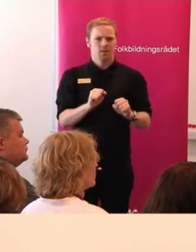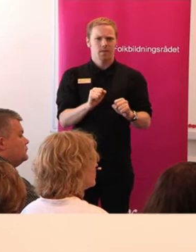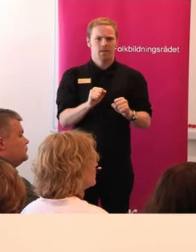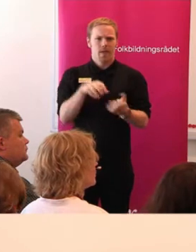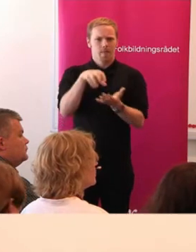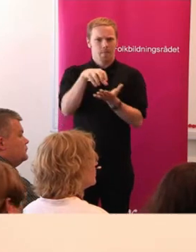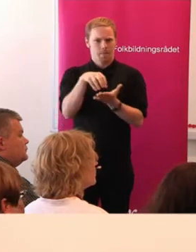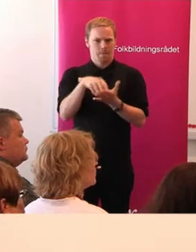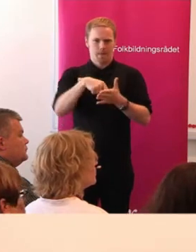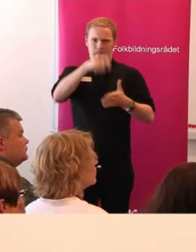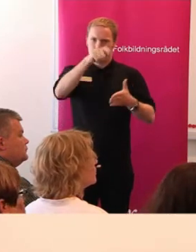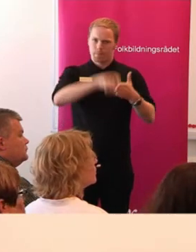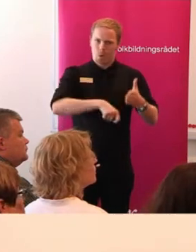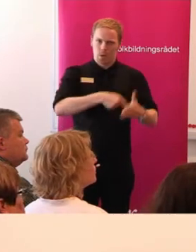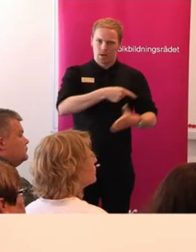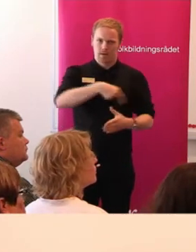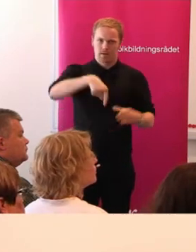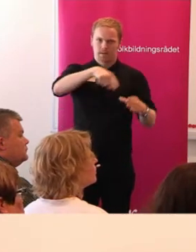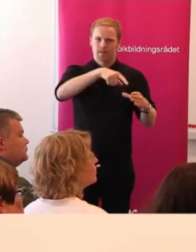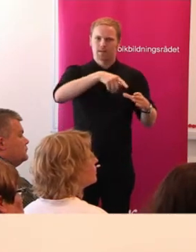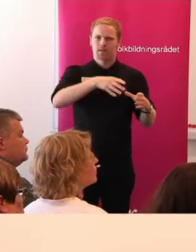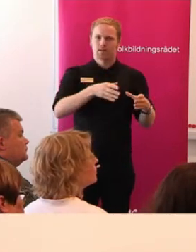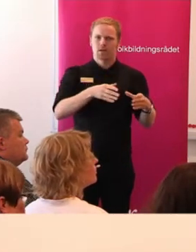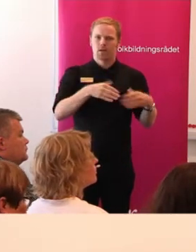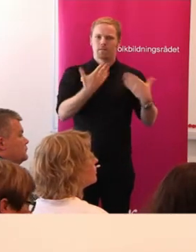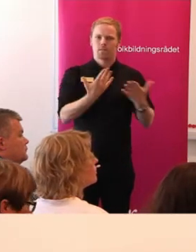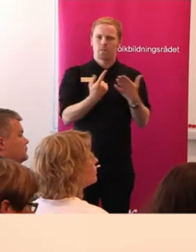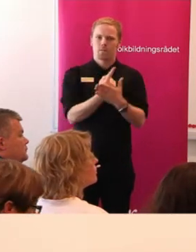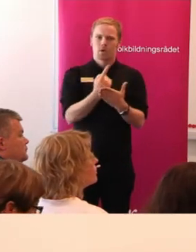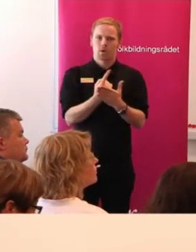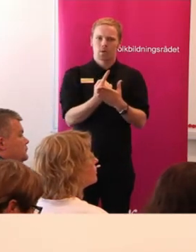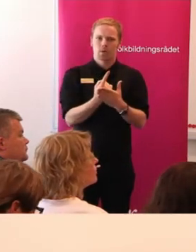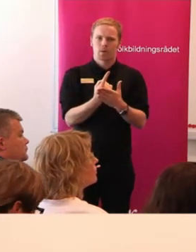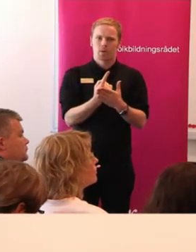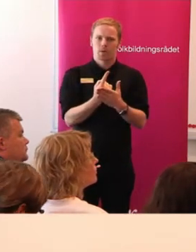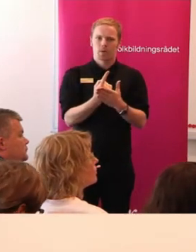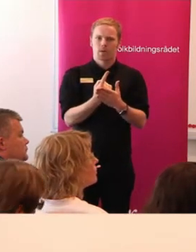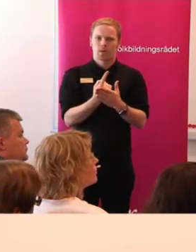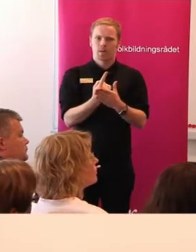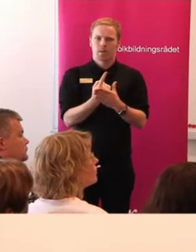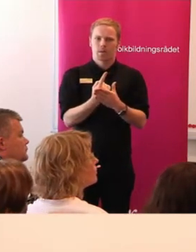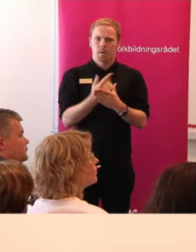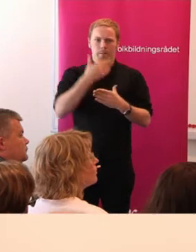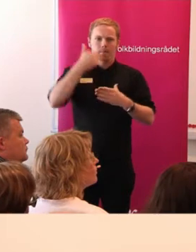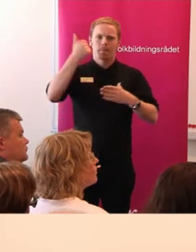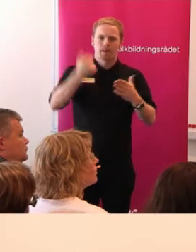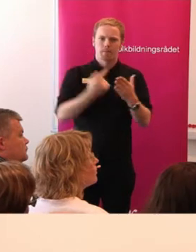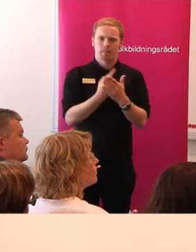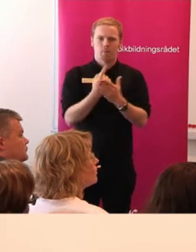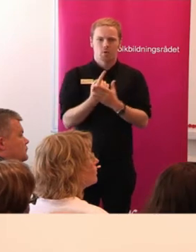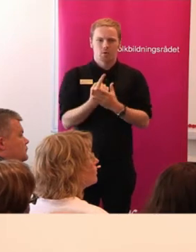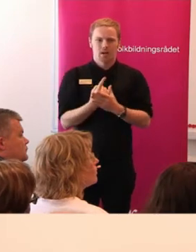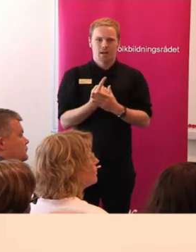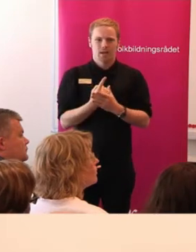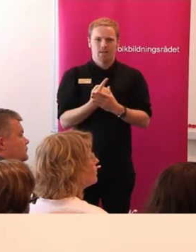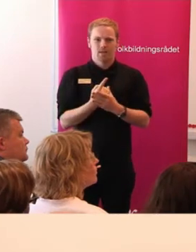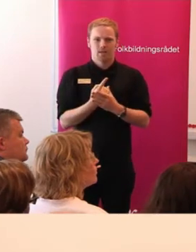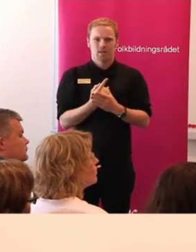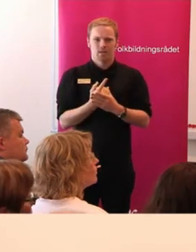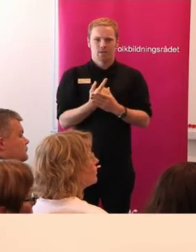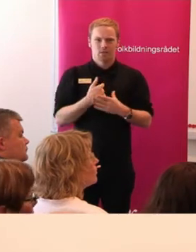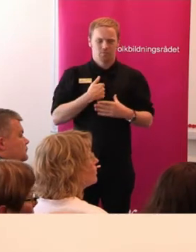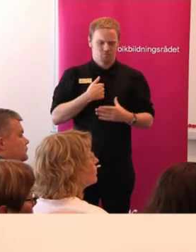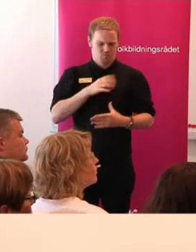samhällsmedborgare få möjlighet att i högre grad få fullgöra sin skyldighet? Alltså jag